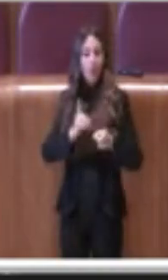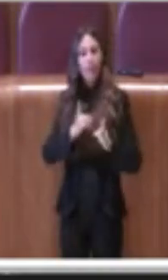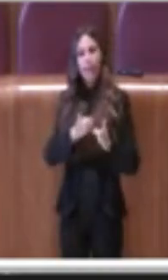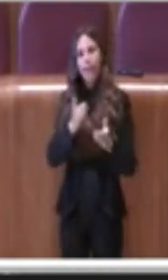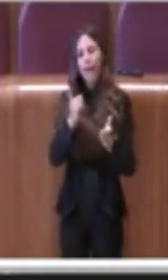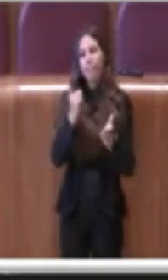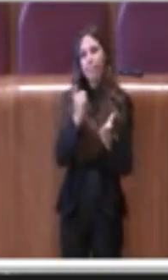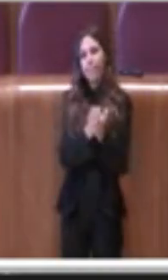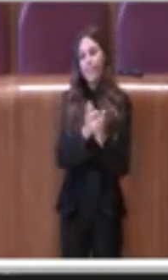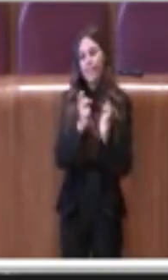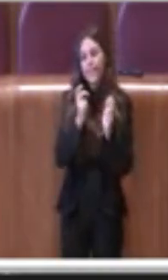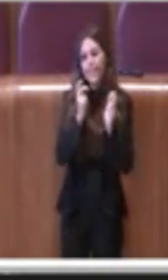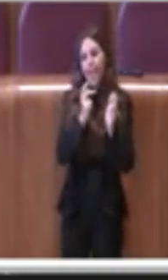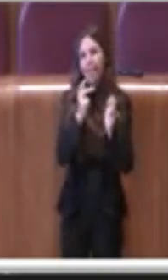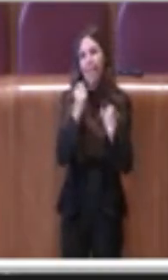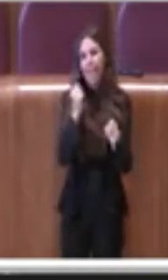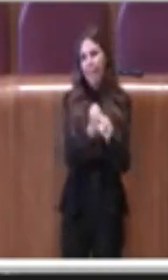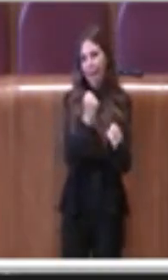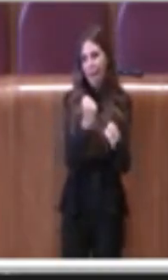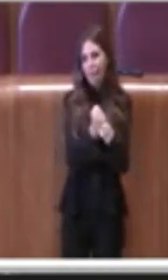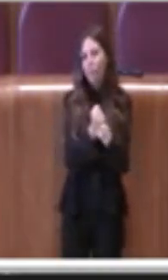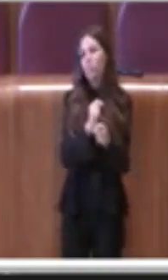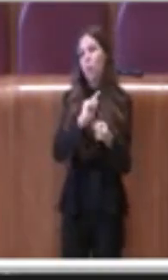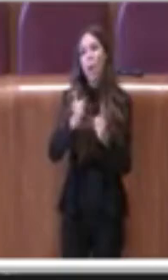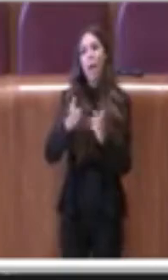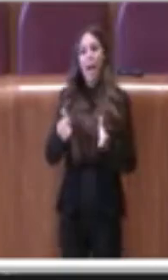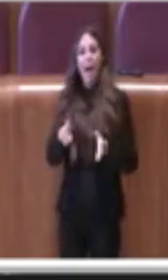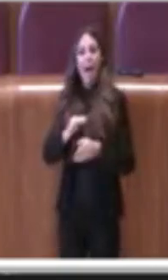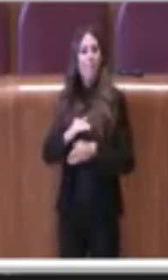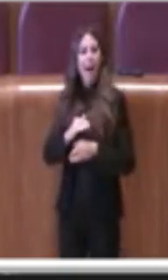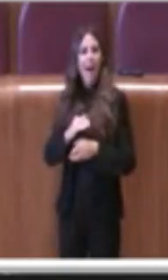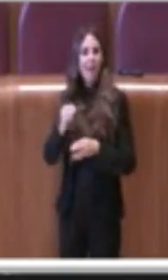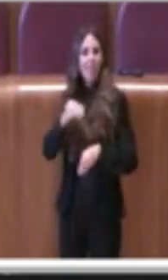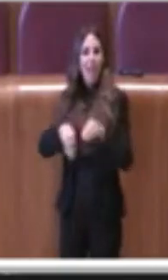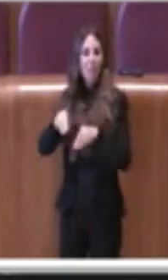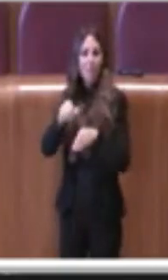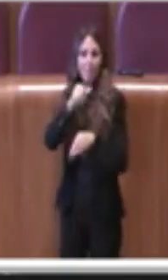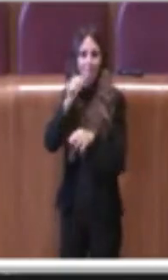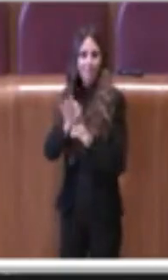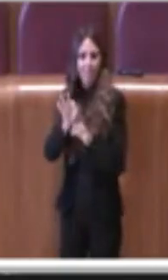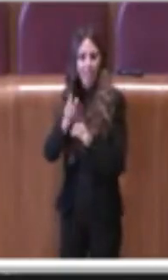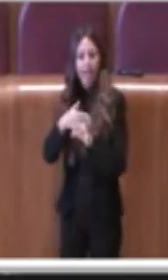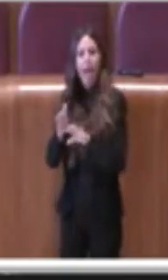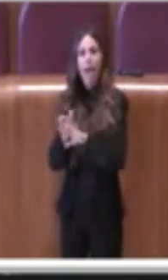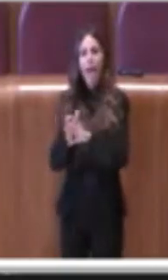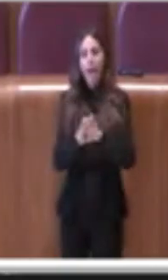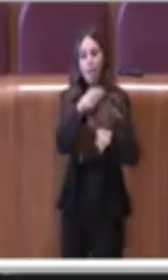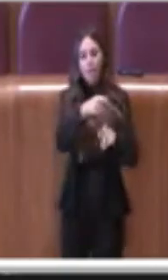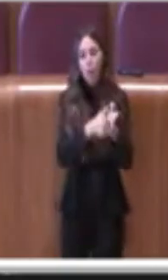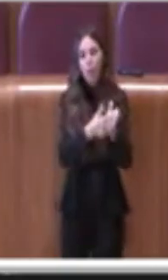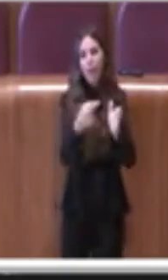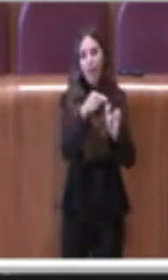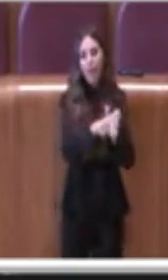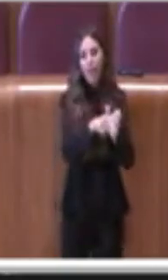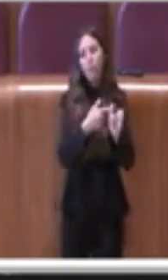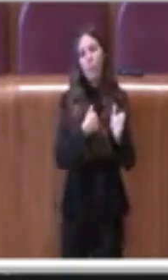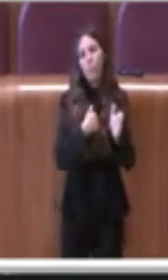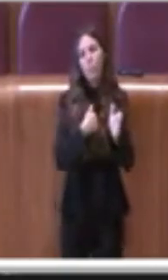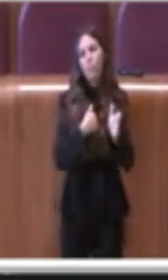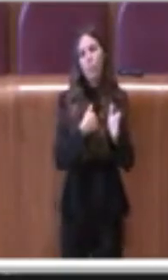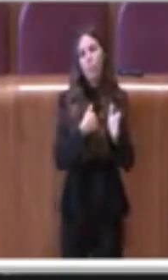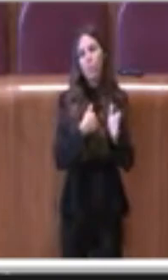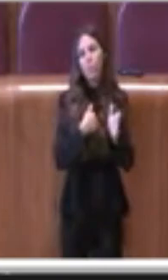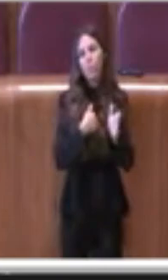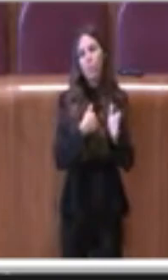quadrato piuttosto che fare campagna elettorale. Questo veramente denota purtroppo una mancanza di